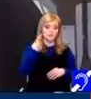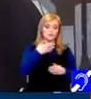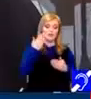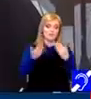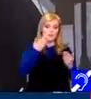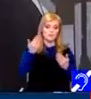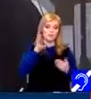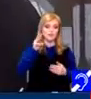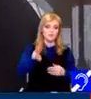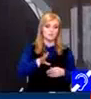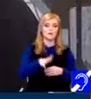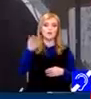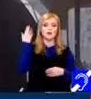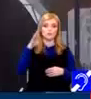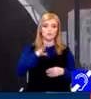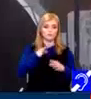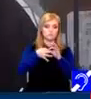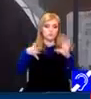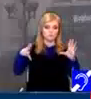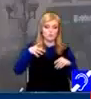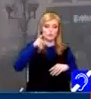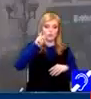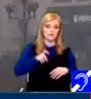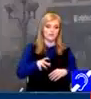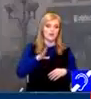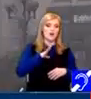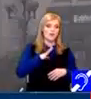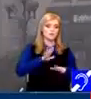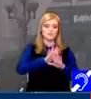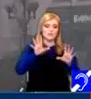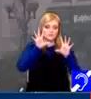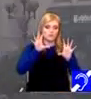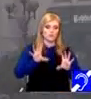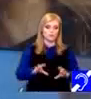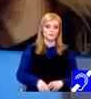din Crimeea, urmat de anexarea peninsulei ucrainene acum 4 ani, a fost un act ilegal.